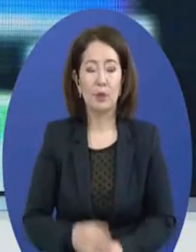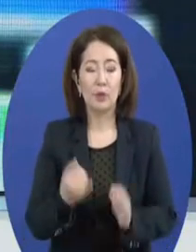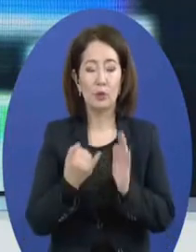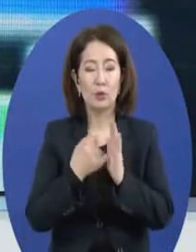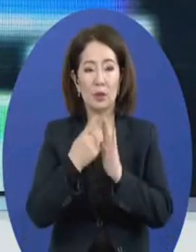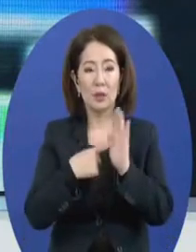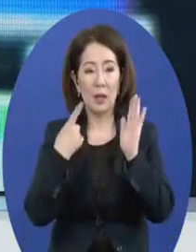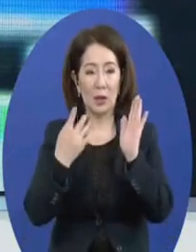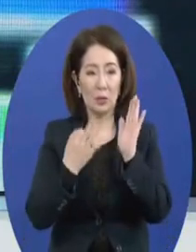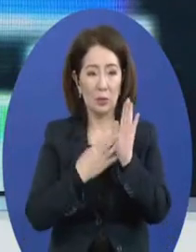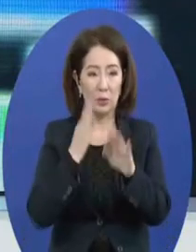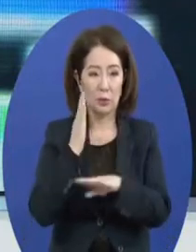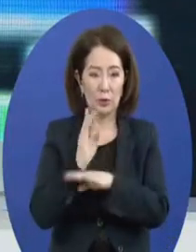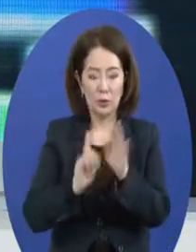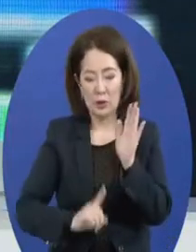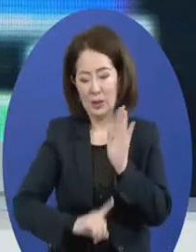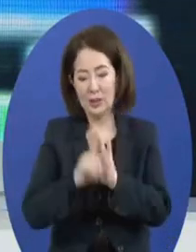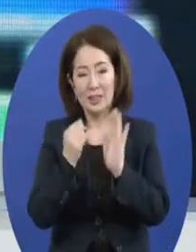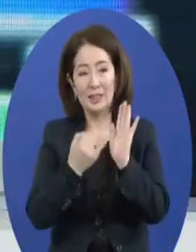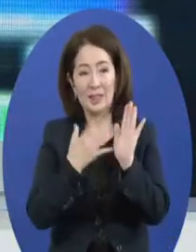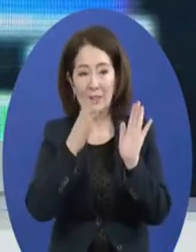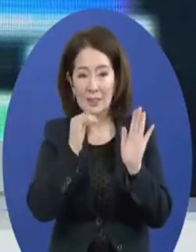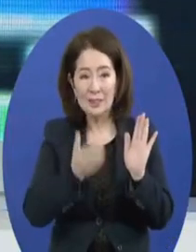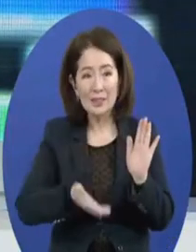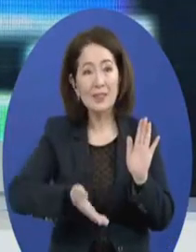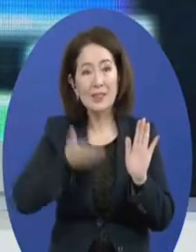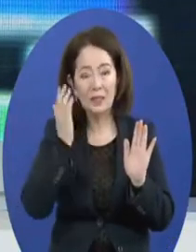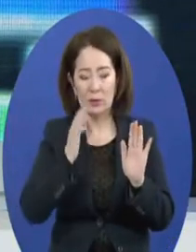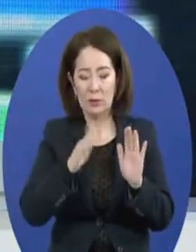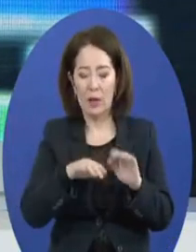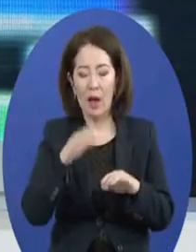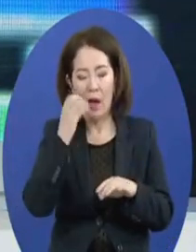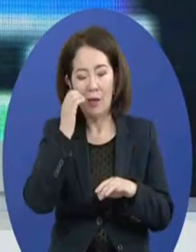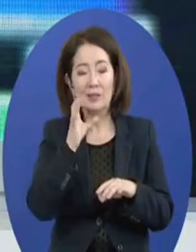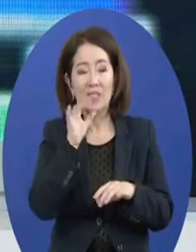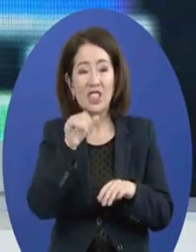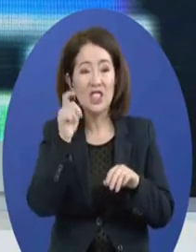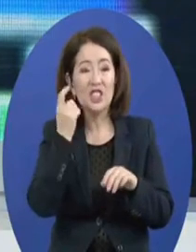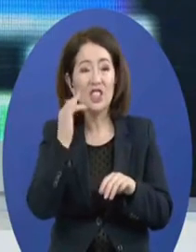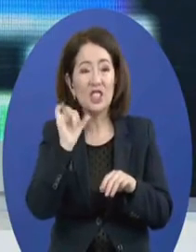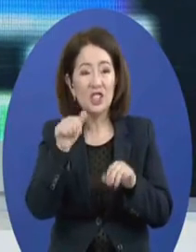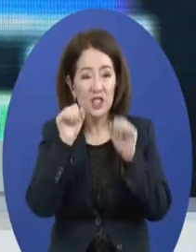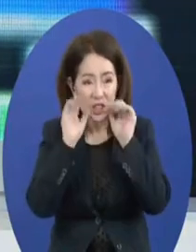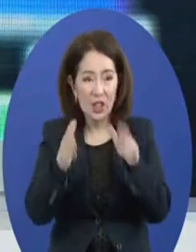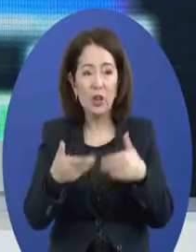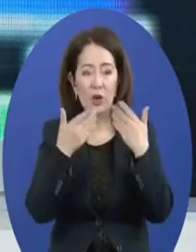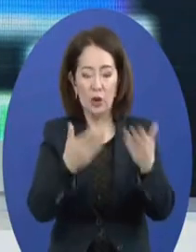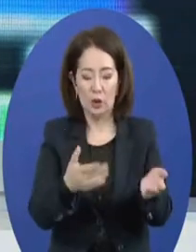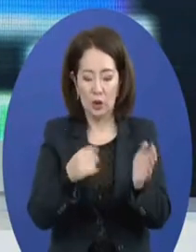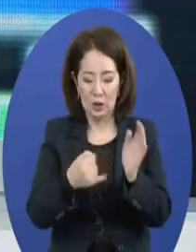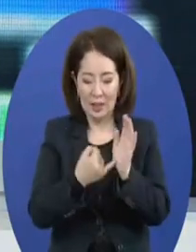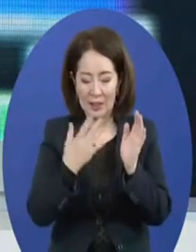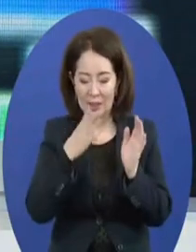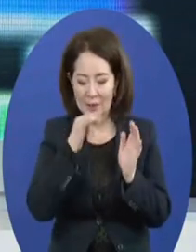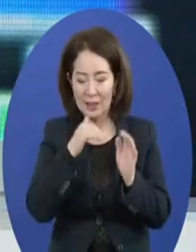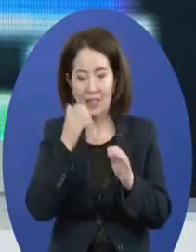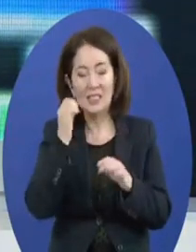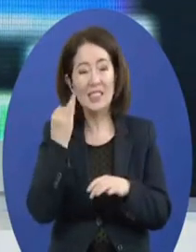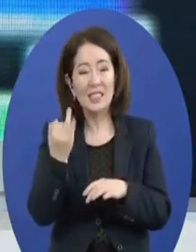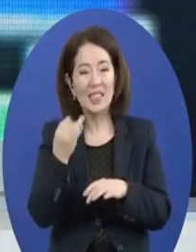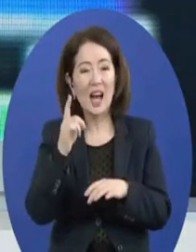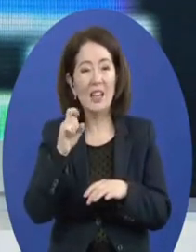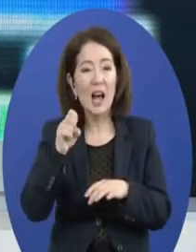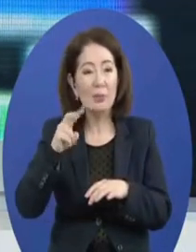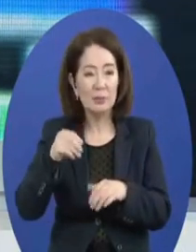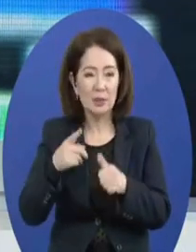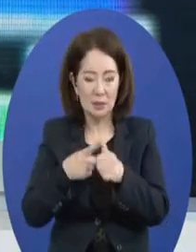6 сарын 18-наас эхлэн 65-аас дээш настай ахмадуудад насны хишиг олгож эхэлнэ. Энэ жил 65 нас хүрсэн ахмадууд ий халамж цахим систем